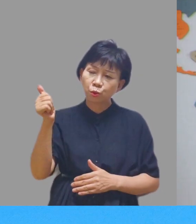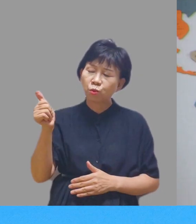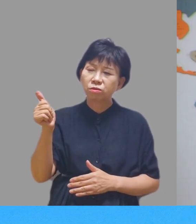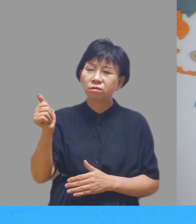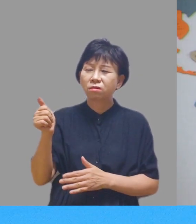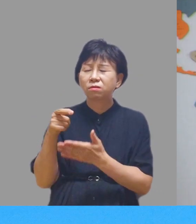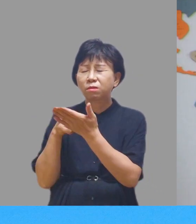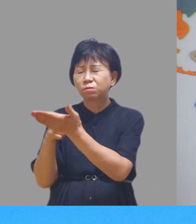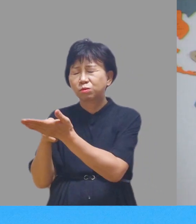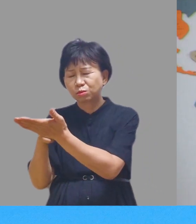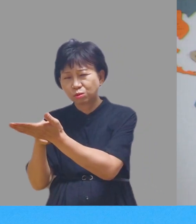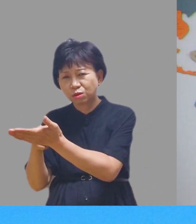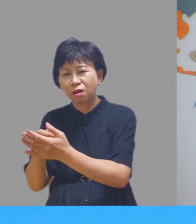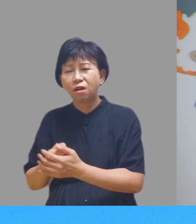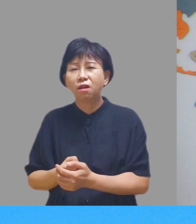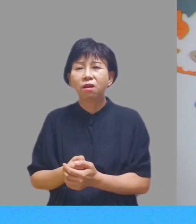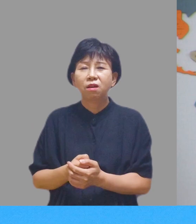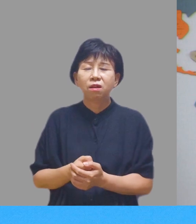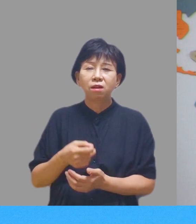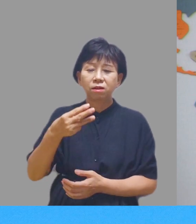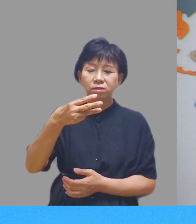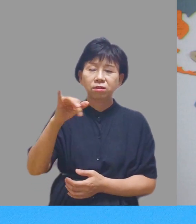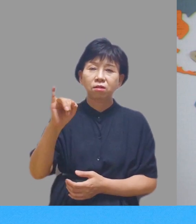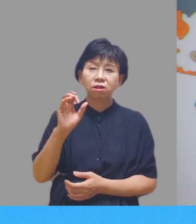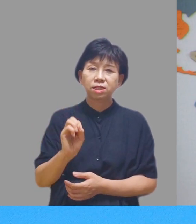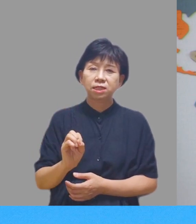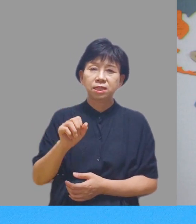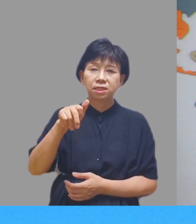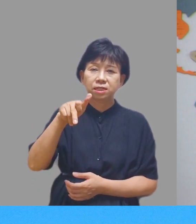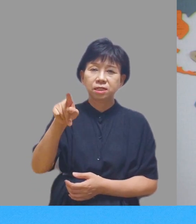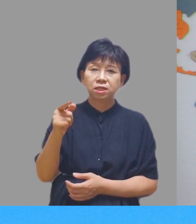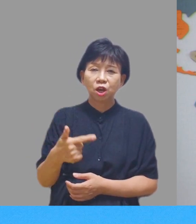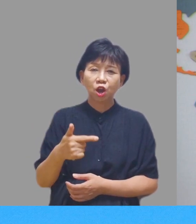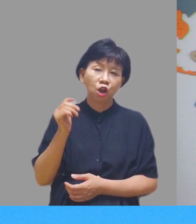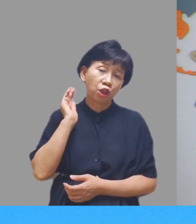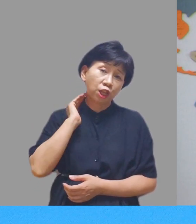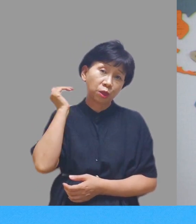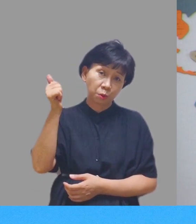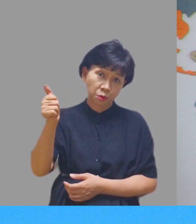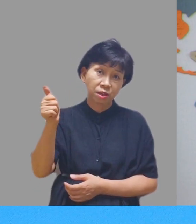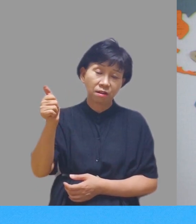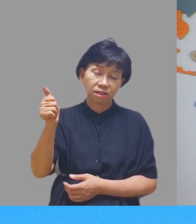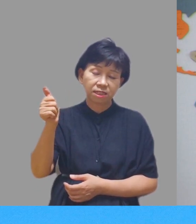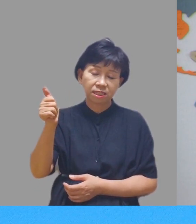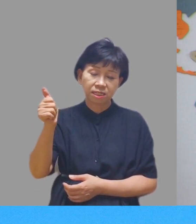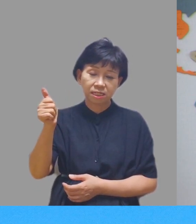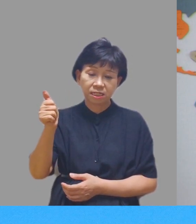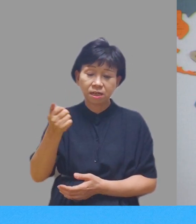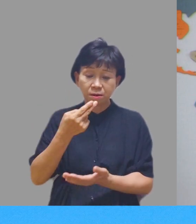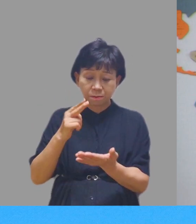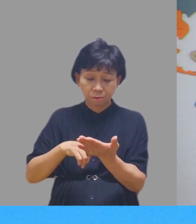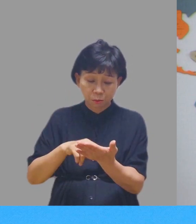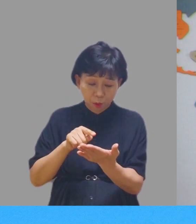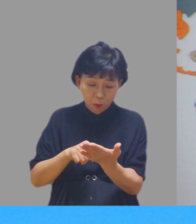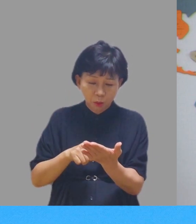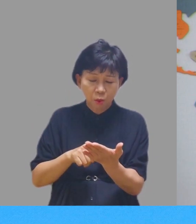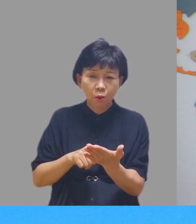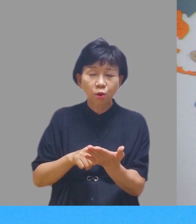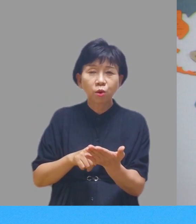탄원서를 올리고 링컨 대통령은 마침내 사면 문서에 서명을 하는